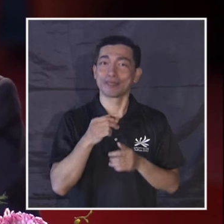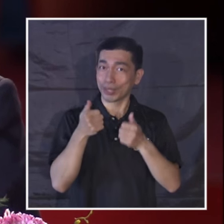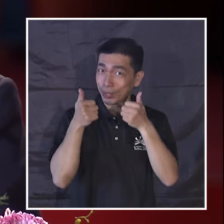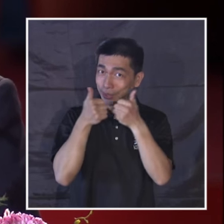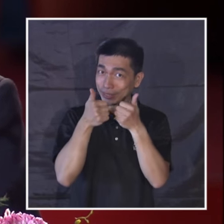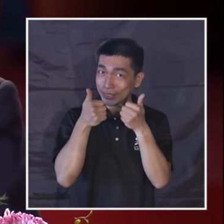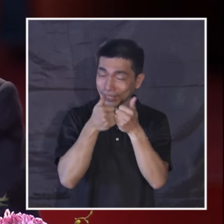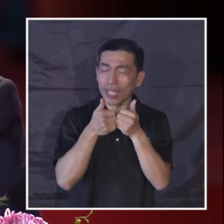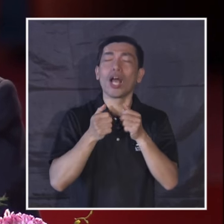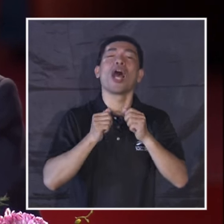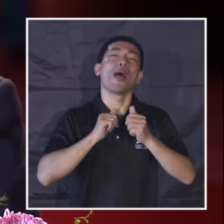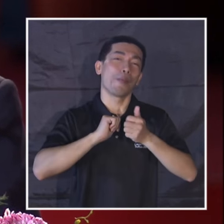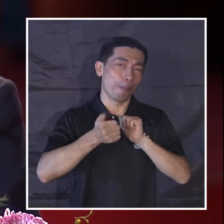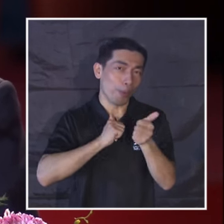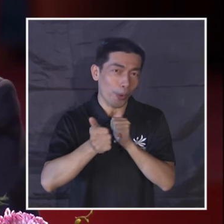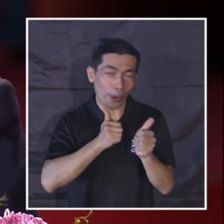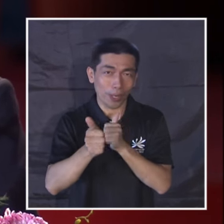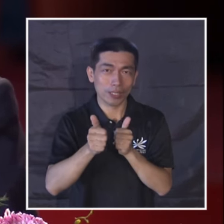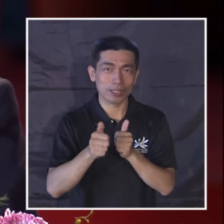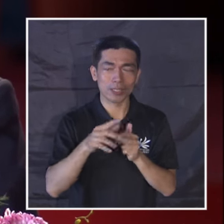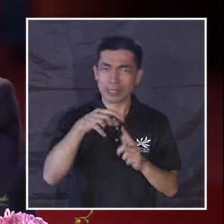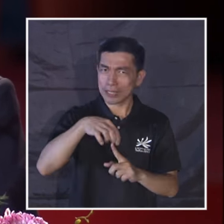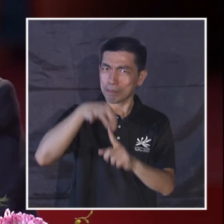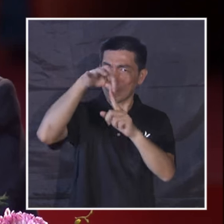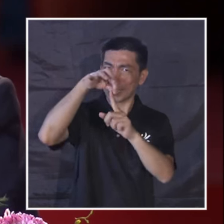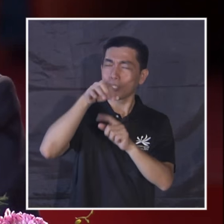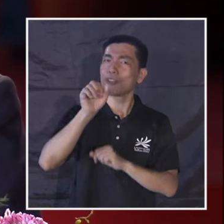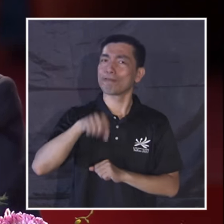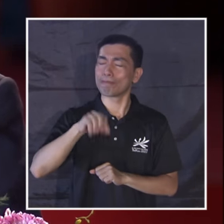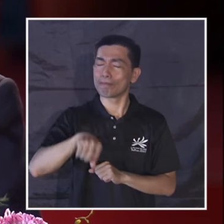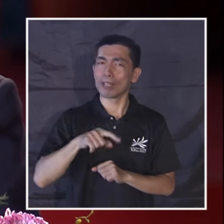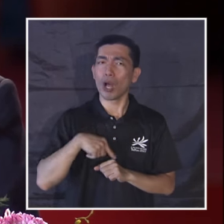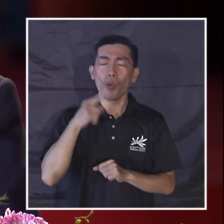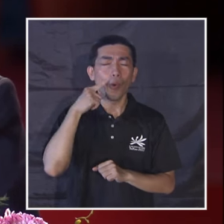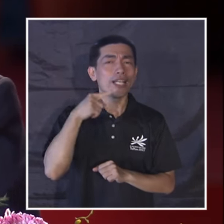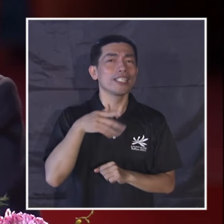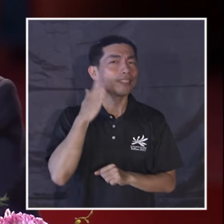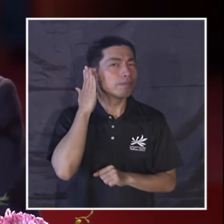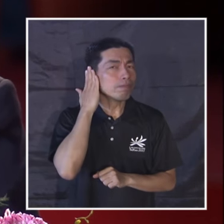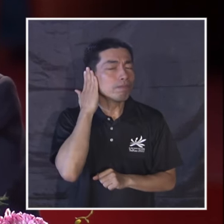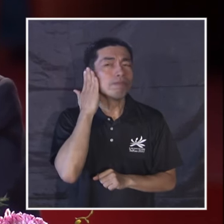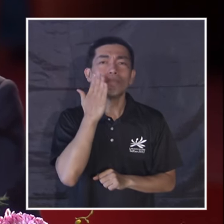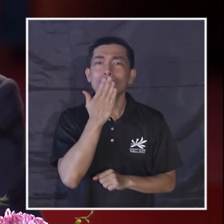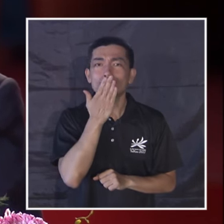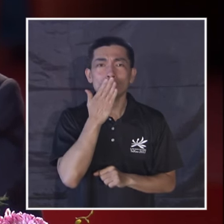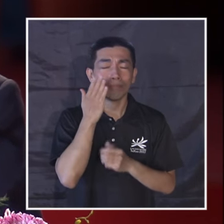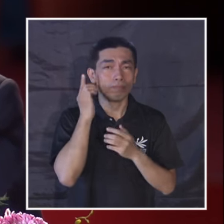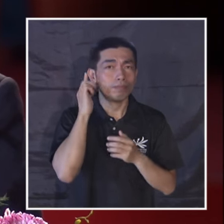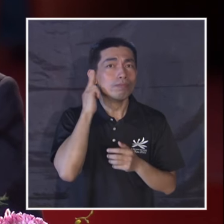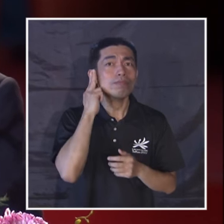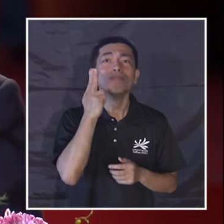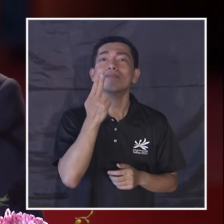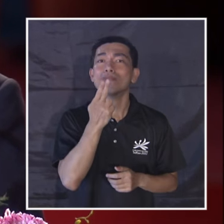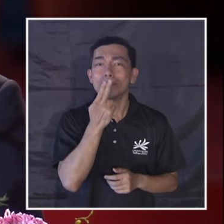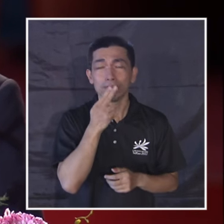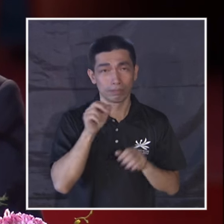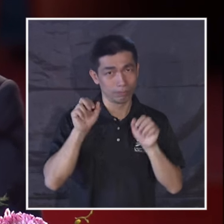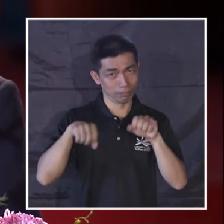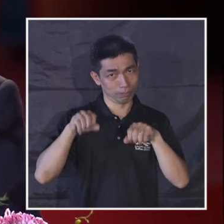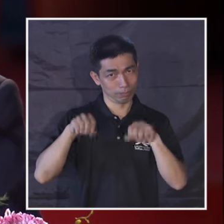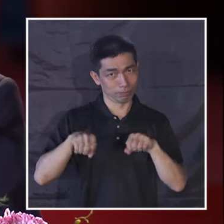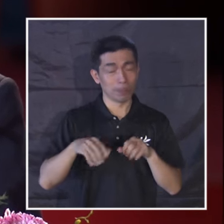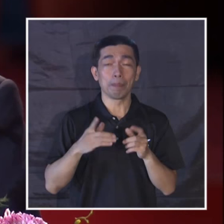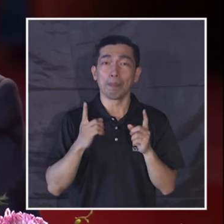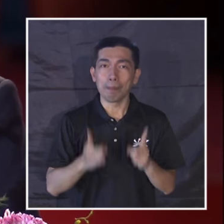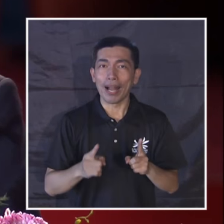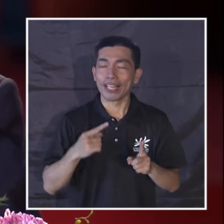演虽然听不见，但是鼓音跟音频可以让我们所有的听障选